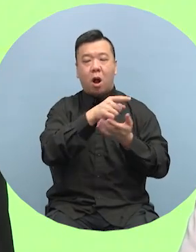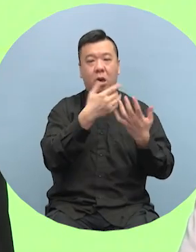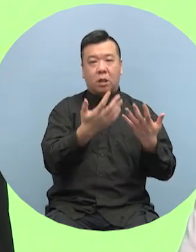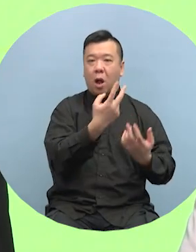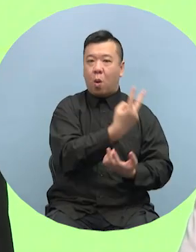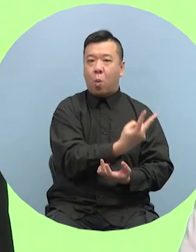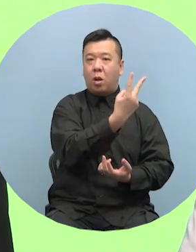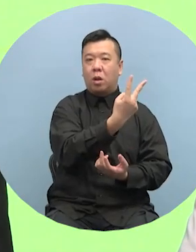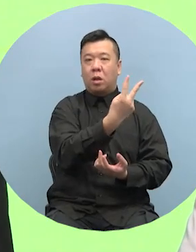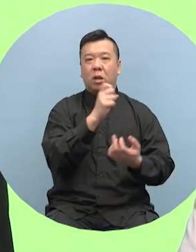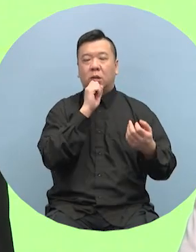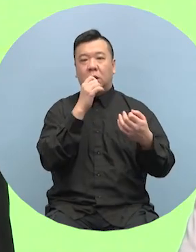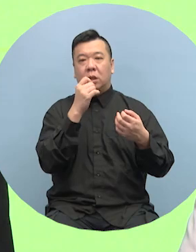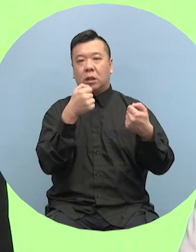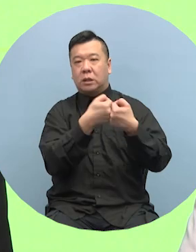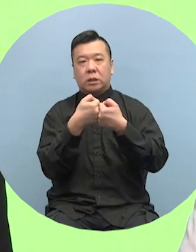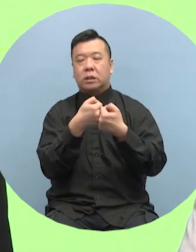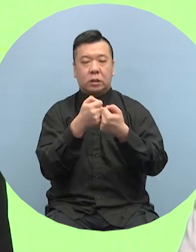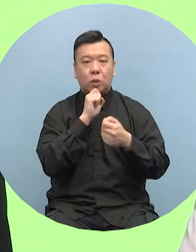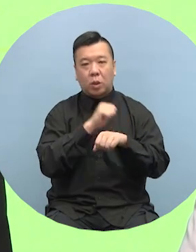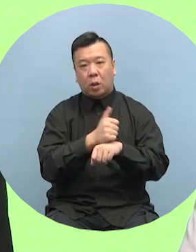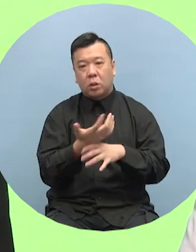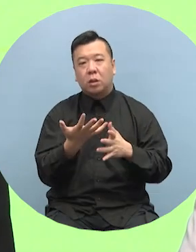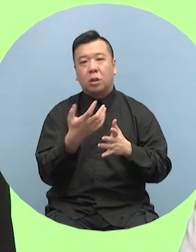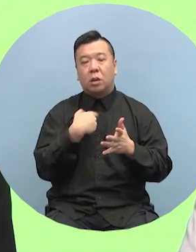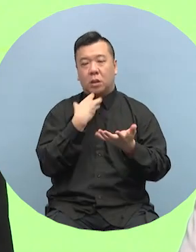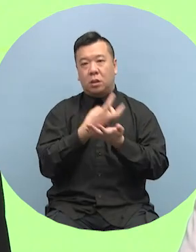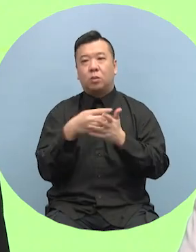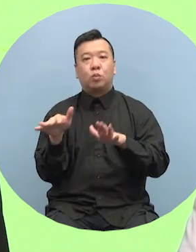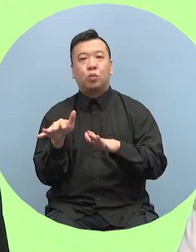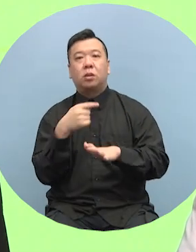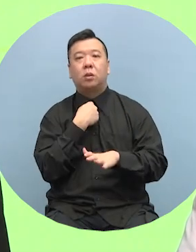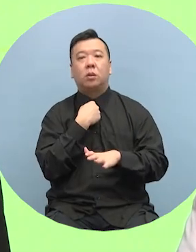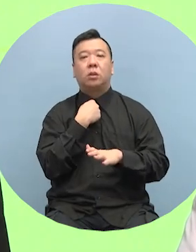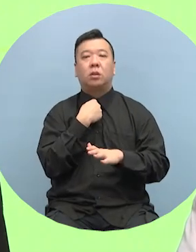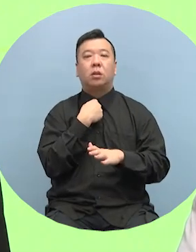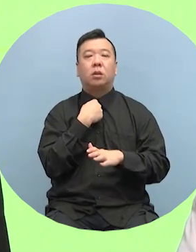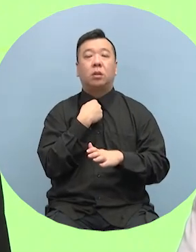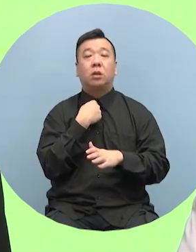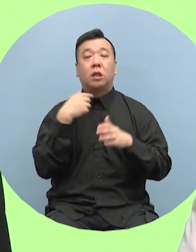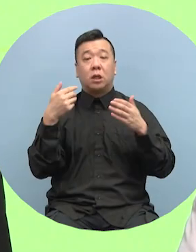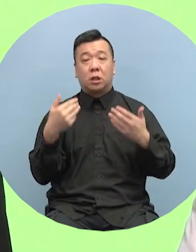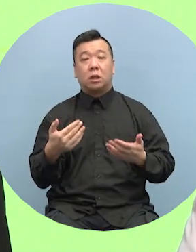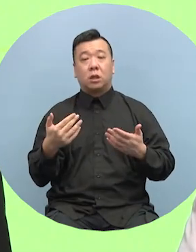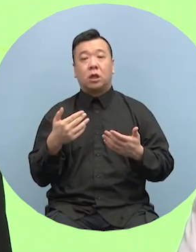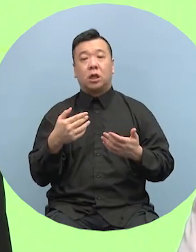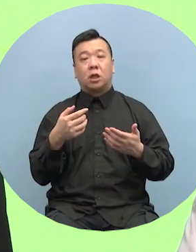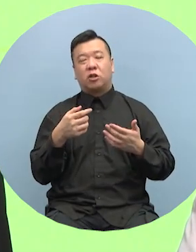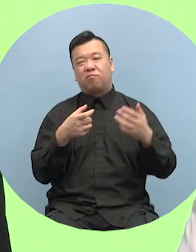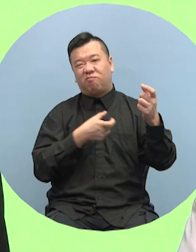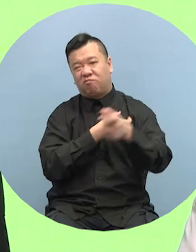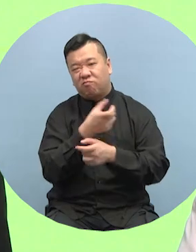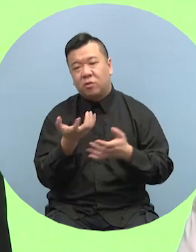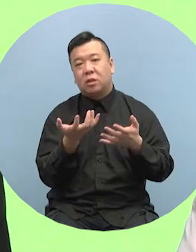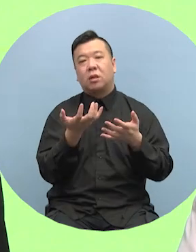有兩間咧造成一個惡性競爭。呢個係我哋要好小心嘅，就係喺現有嘅無論佢哋